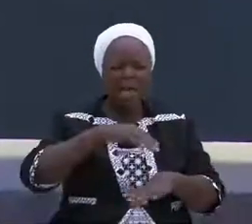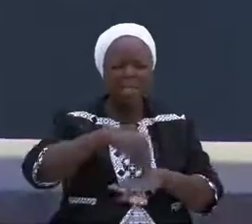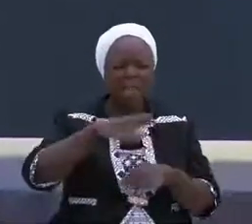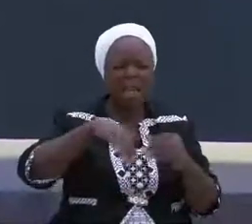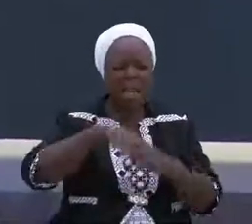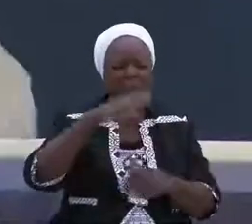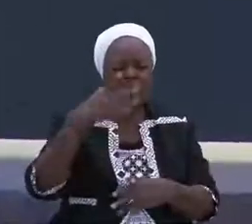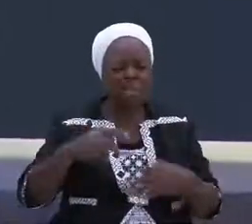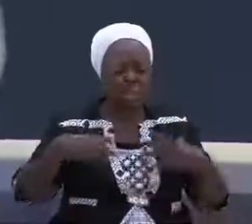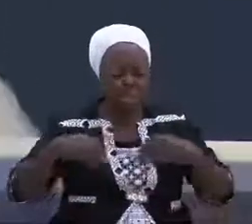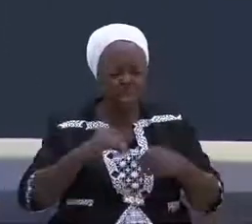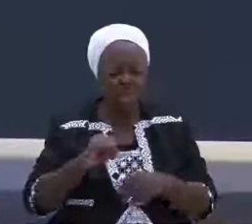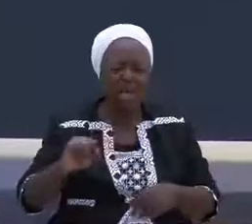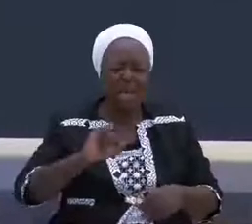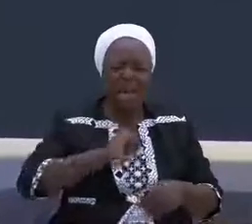J'envoie la guérison.